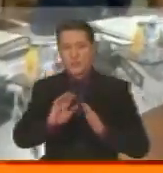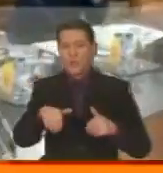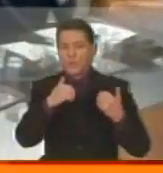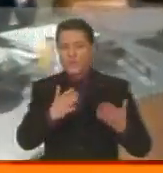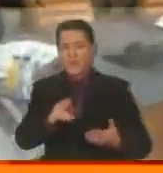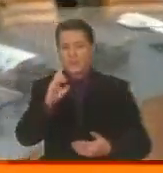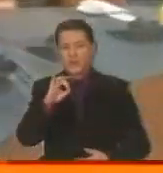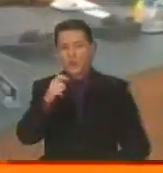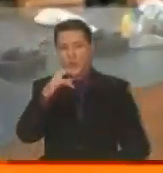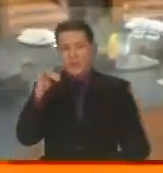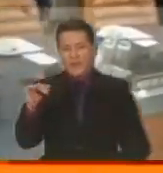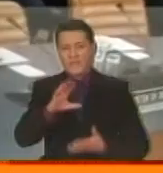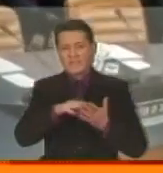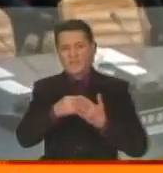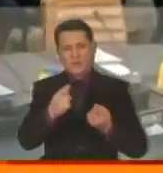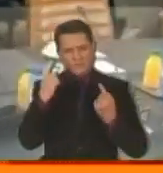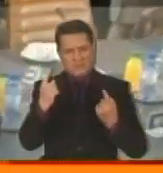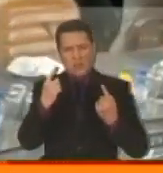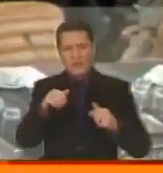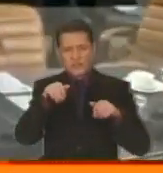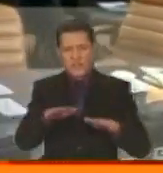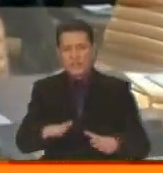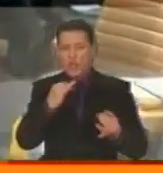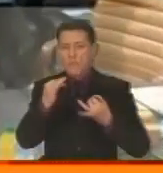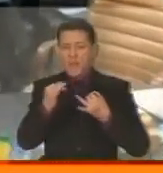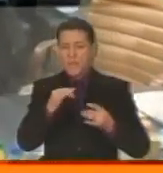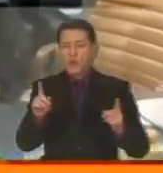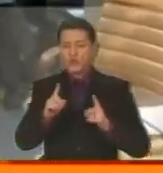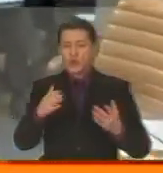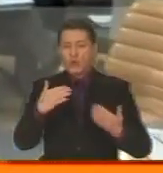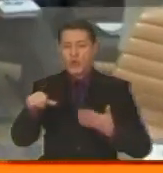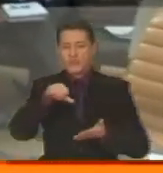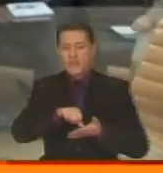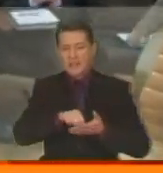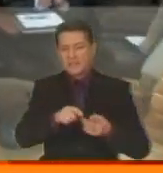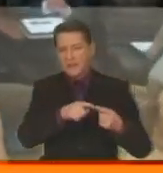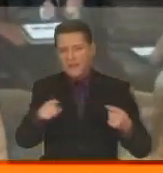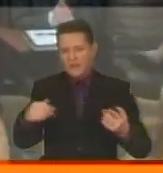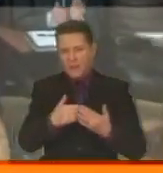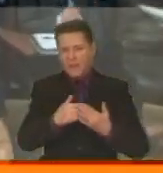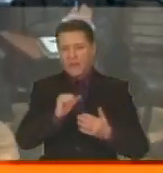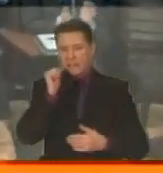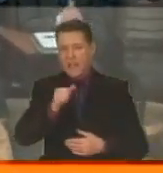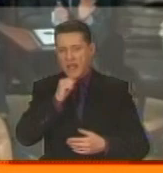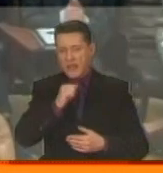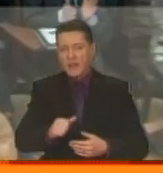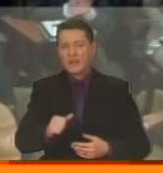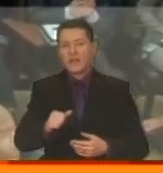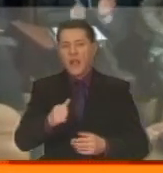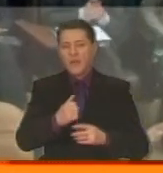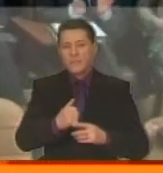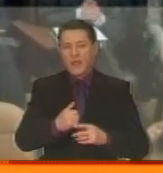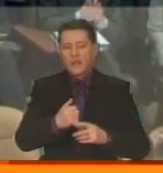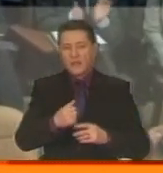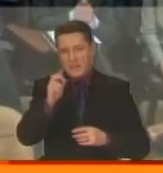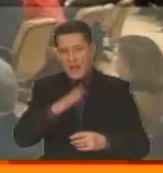НАТО називають історичним рішенням. Перемови щодо членства триватимуть приблизно рік, після чого Україн представниця Альянсу стане на одну